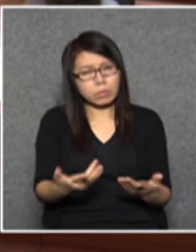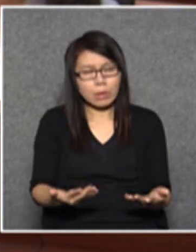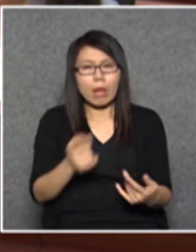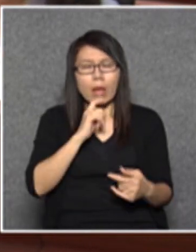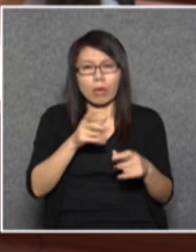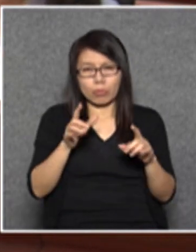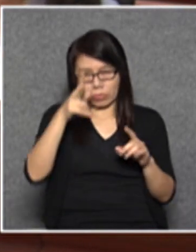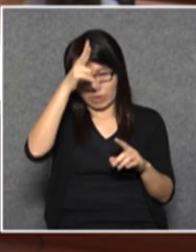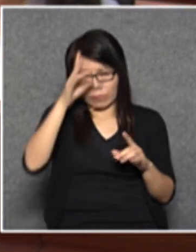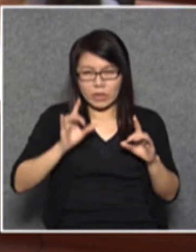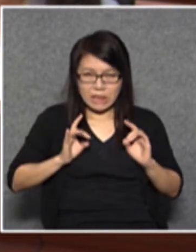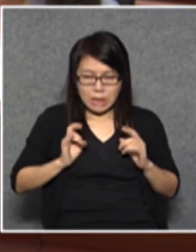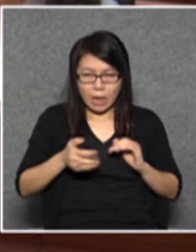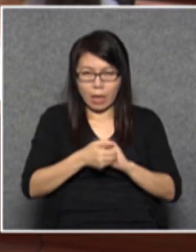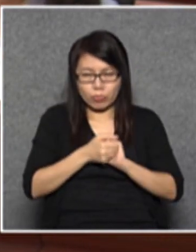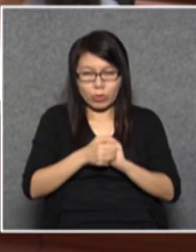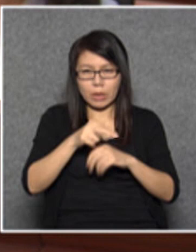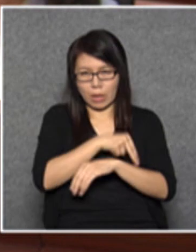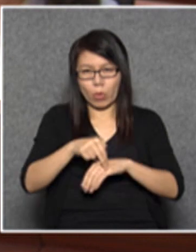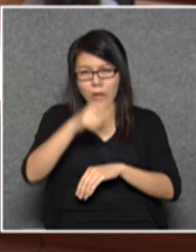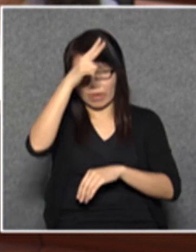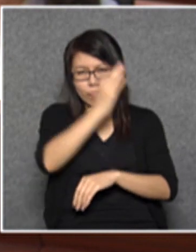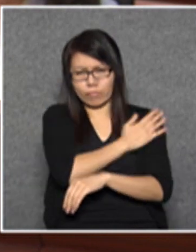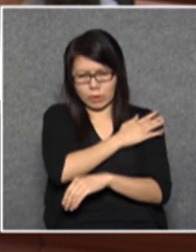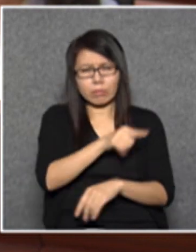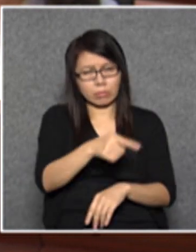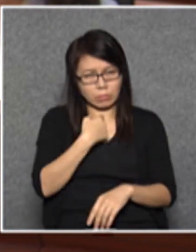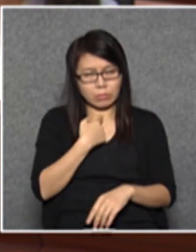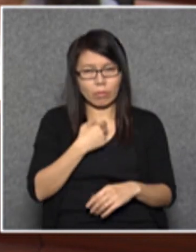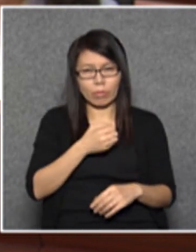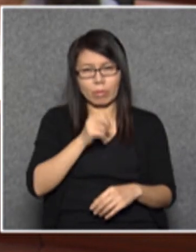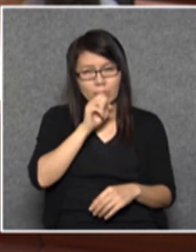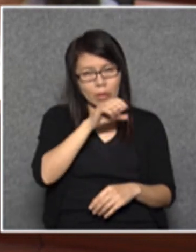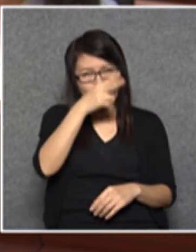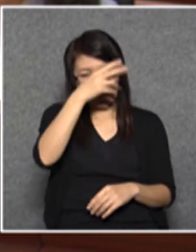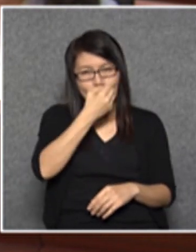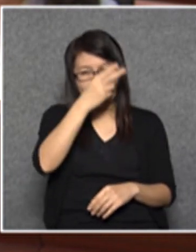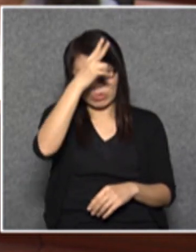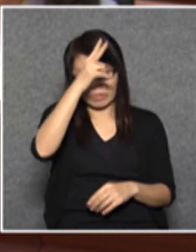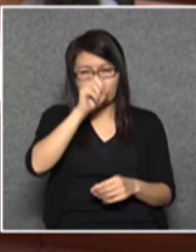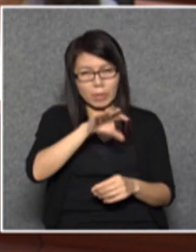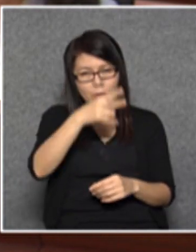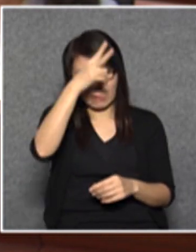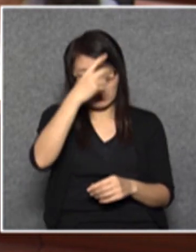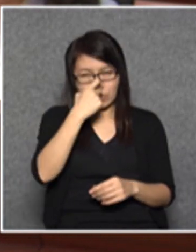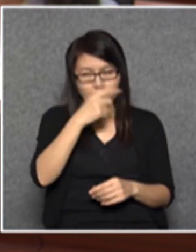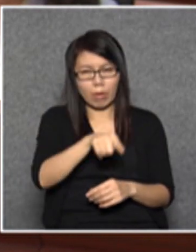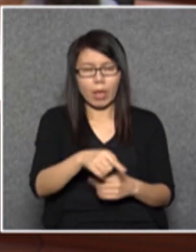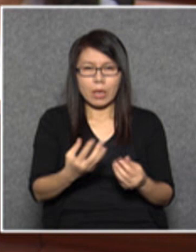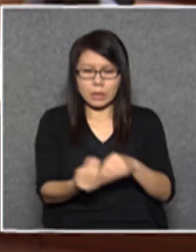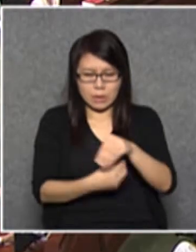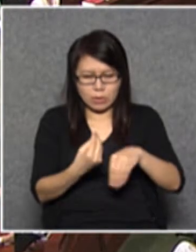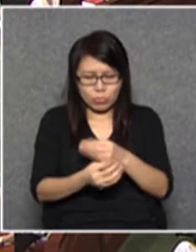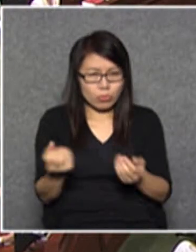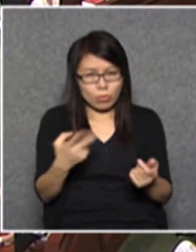作計劃是政府必須要承擔的。我想問問特區政府，問問行政長官，會不會在資源上作出一些